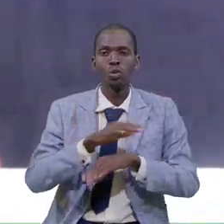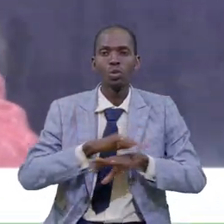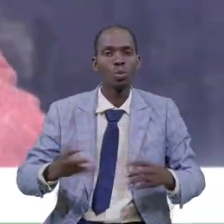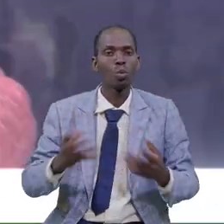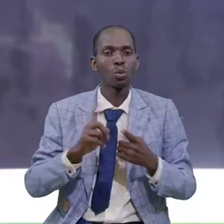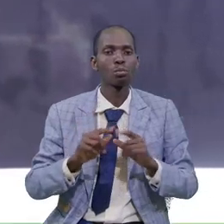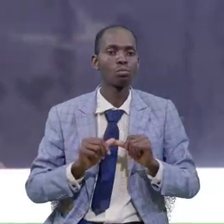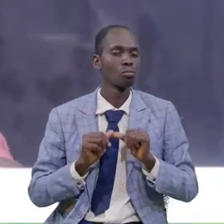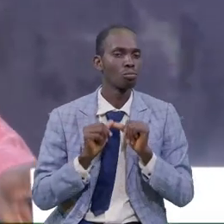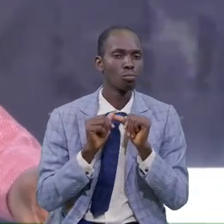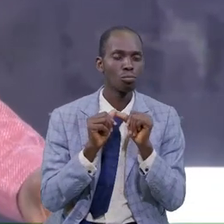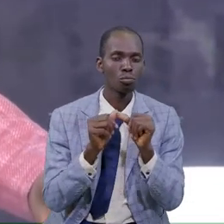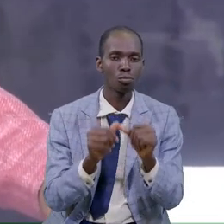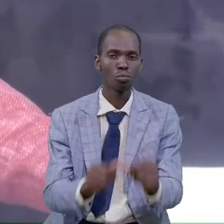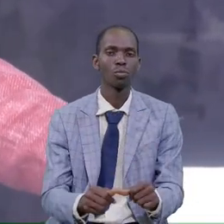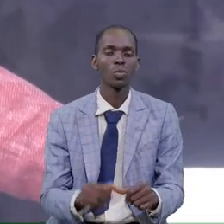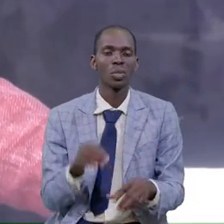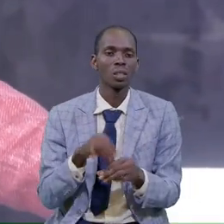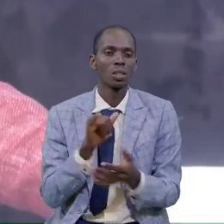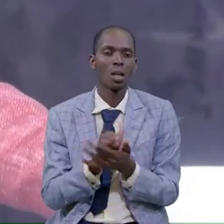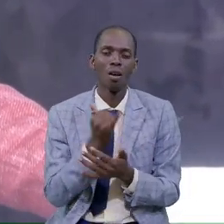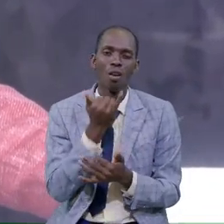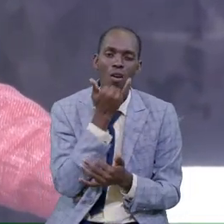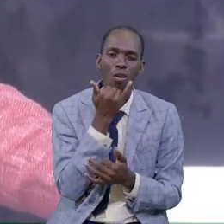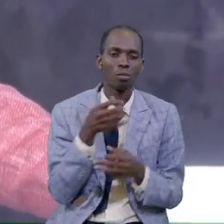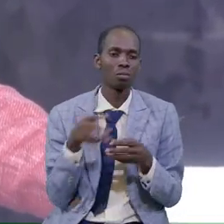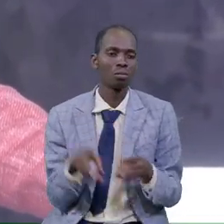Dis-lui que tu ne veux plus continuer dans la mauvaise direction.